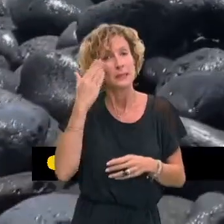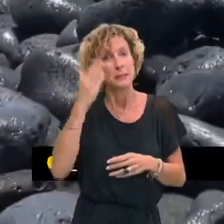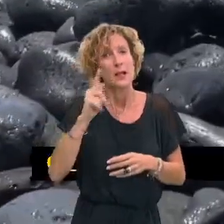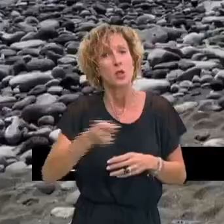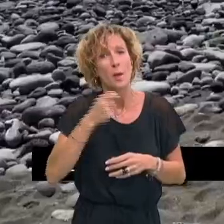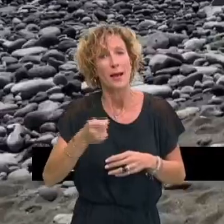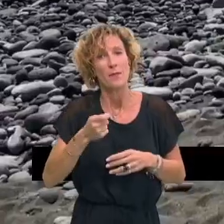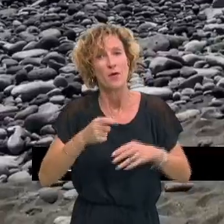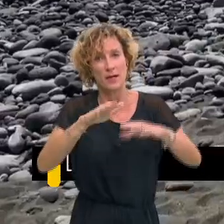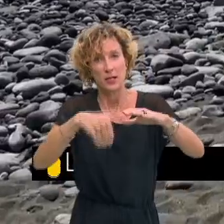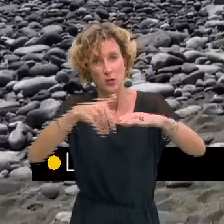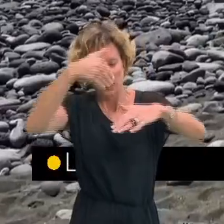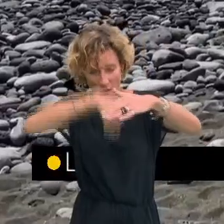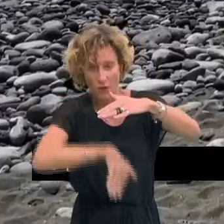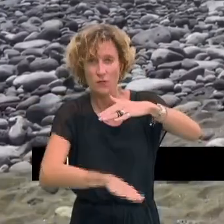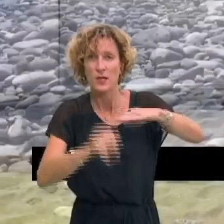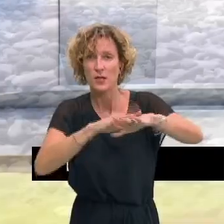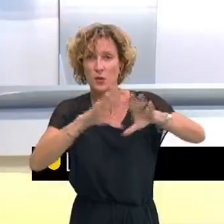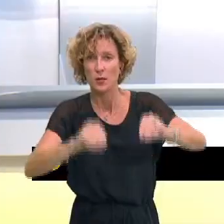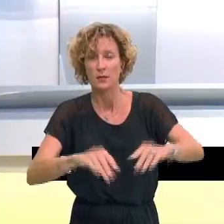sur place.